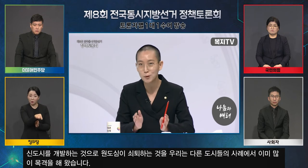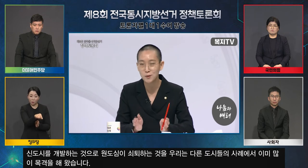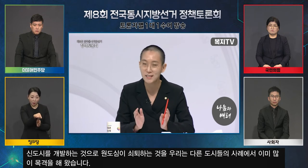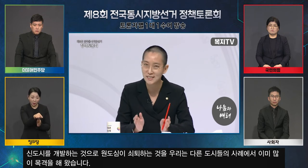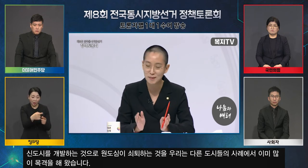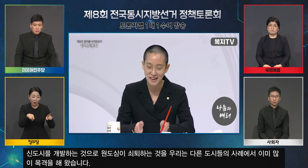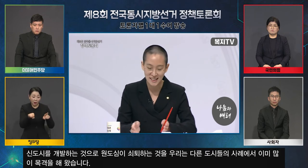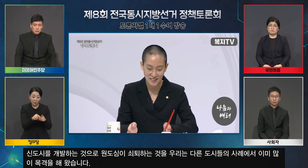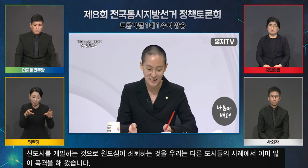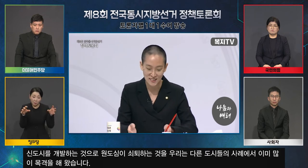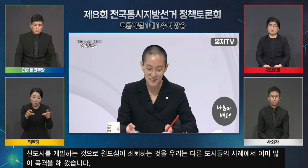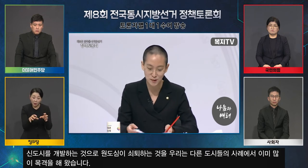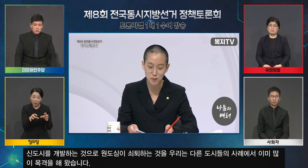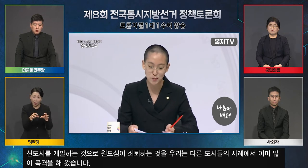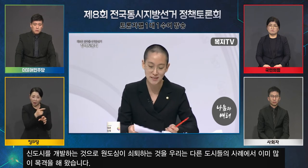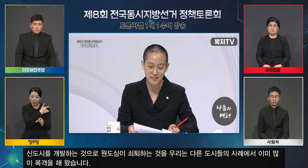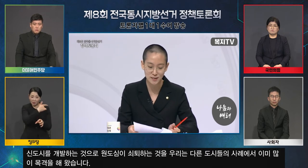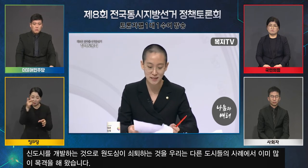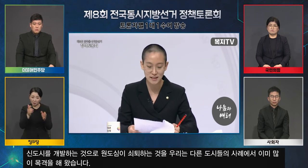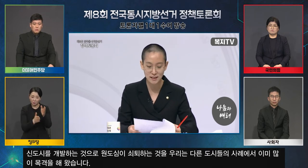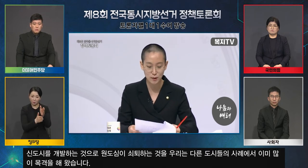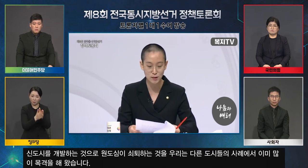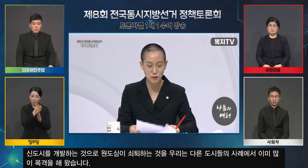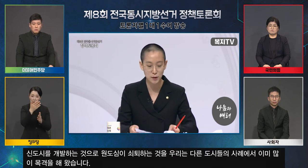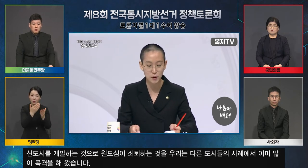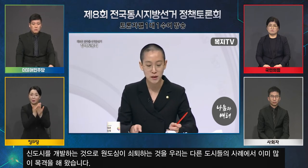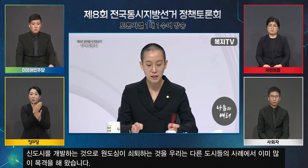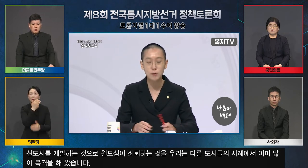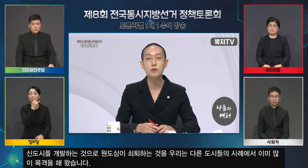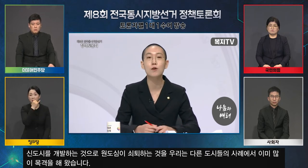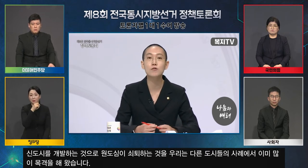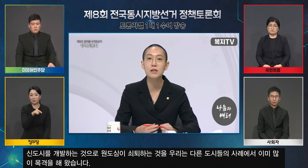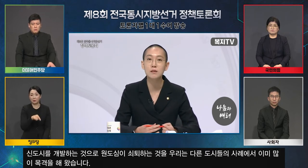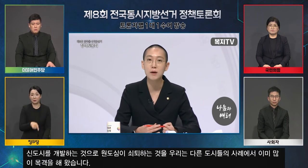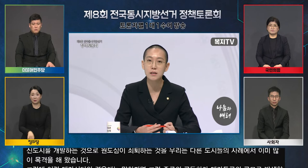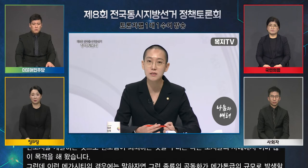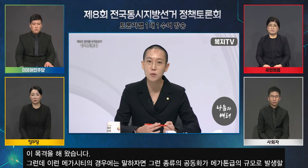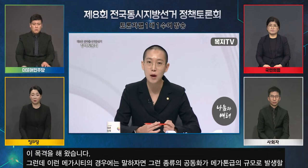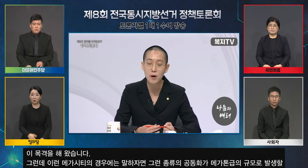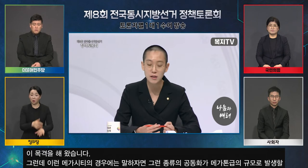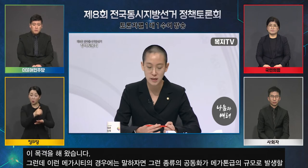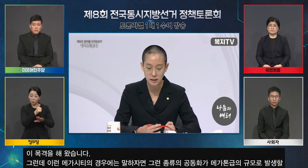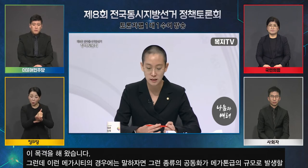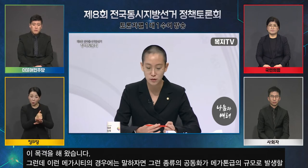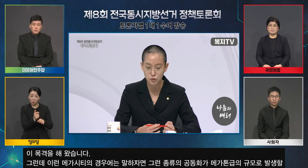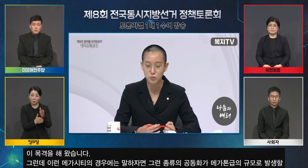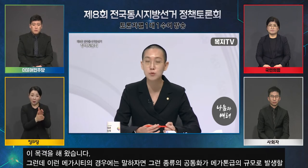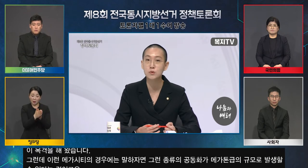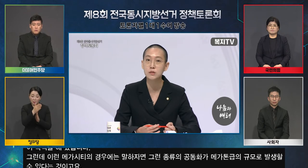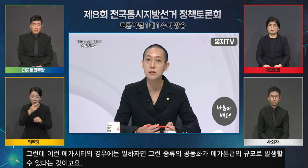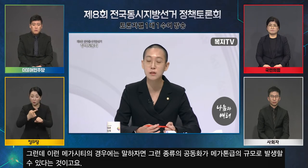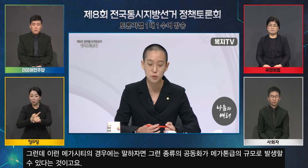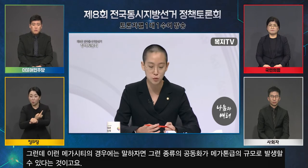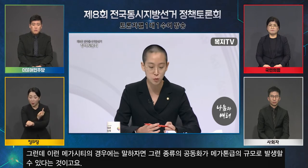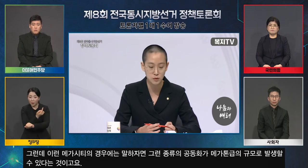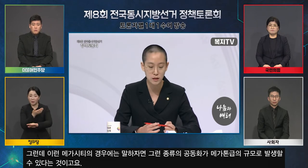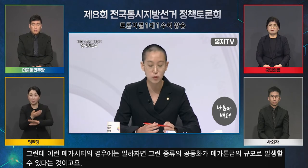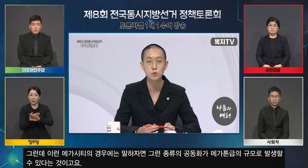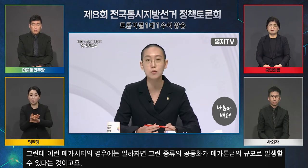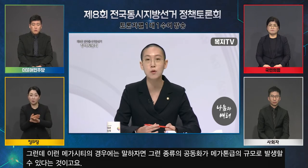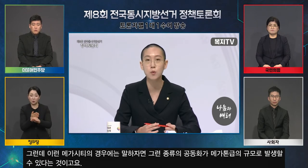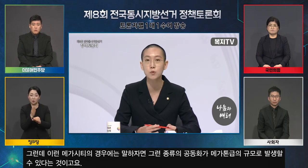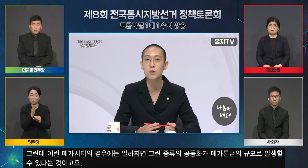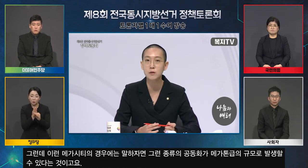메가톤급의 어떤 규모로 발생할 수 있다는 것이고요. 이것이 결국에는 메가시티 외곽에 있는 중소도시 그리고